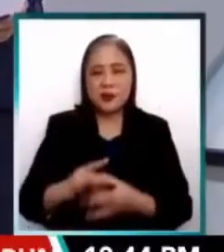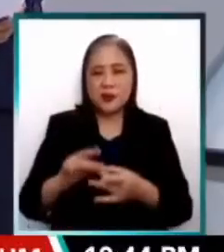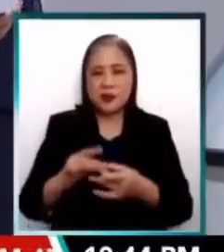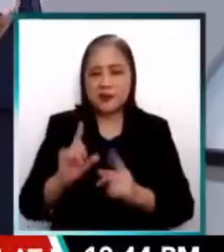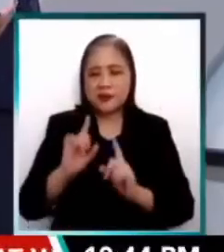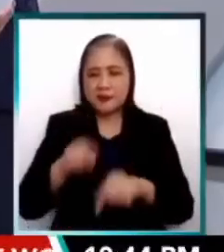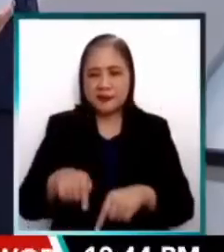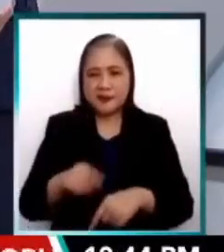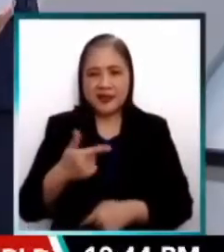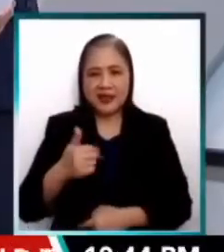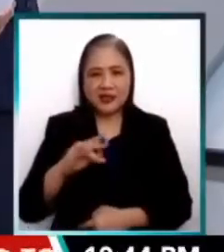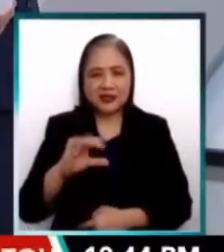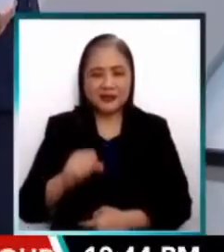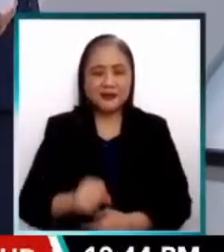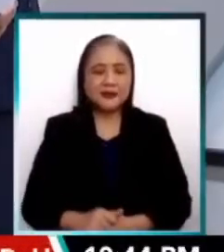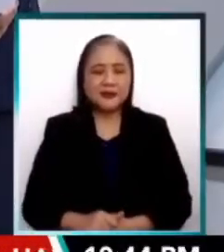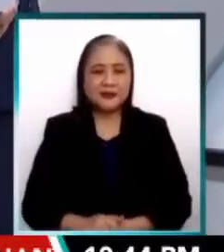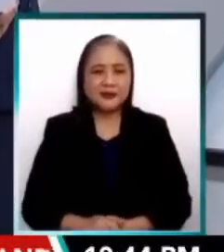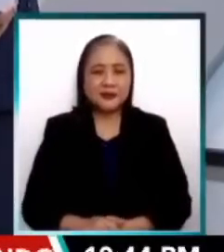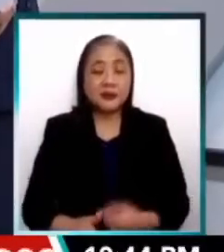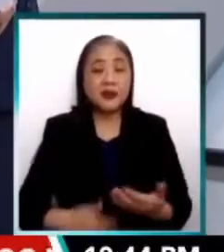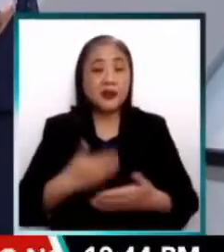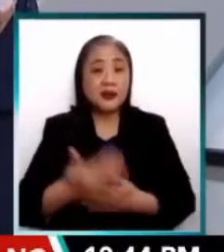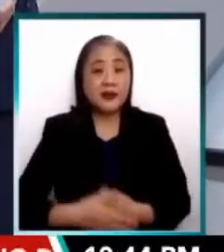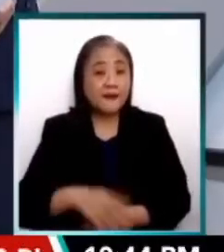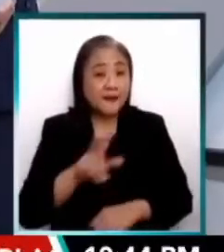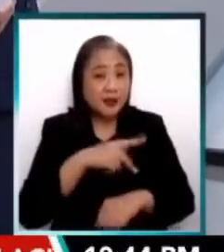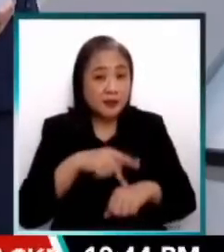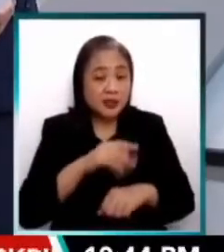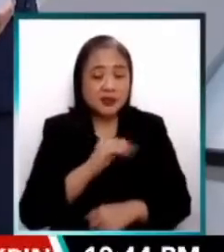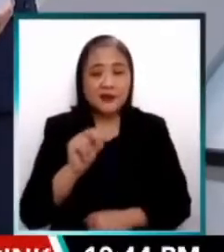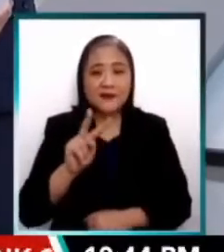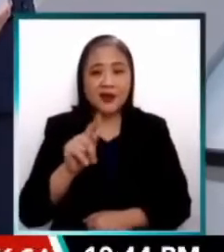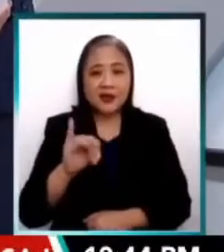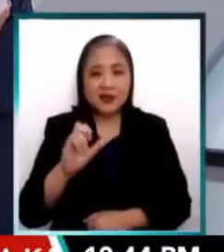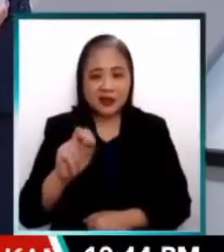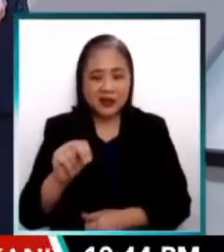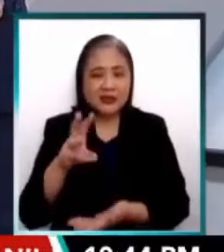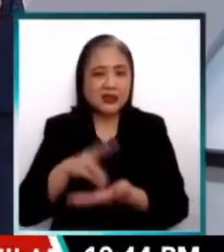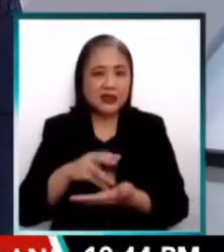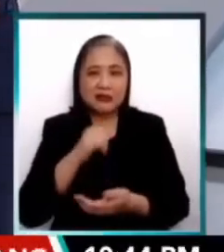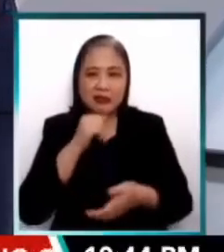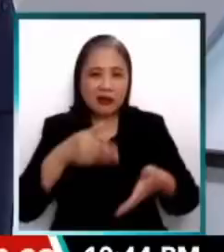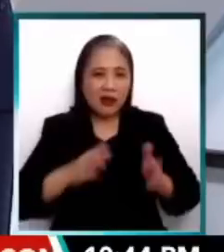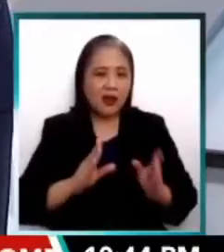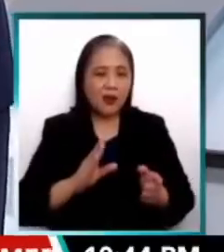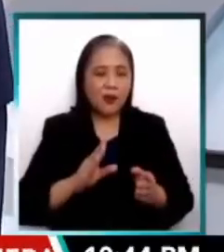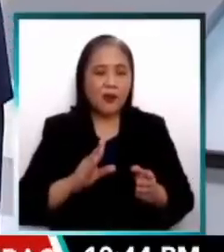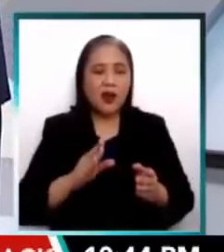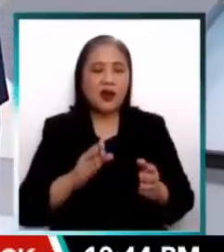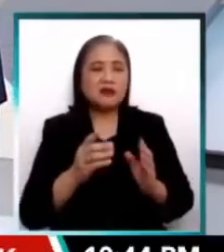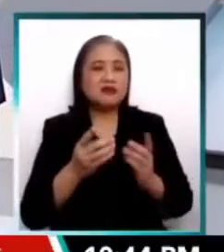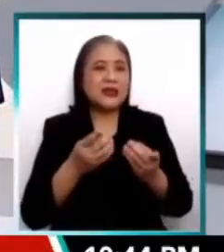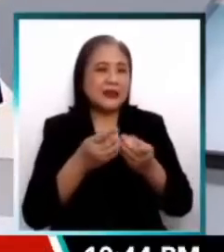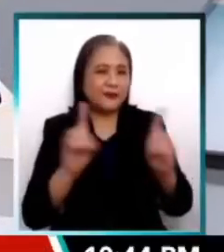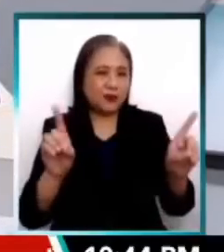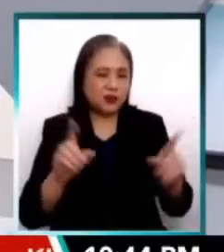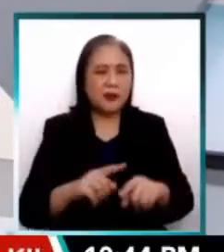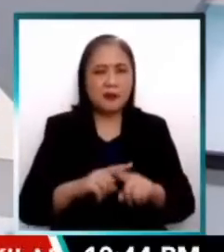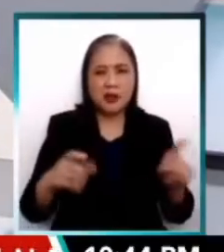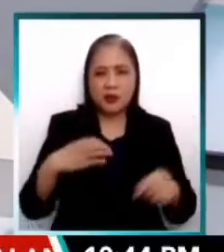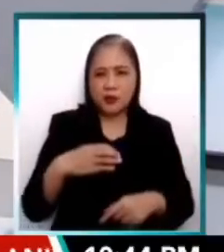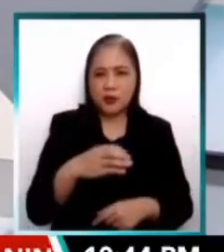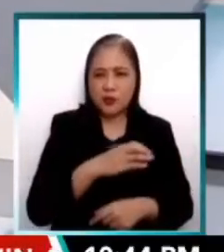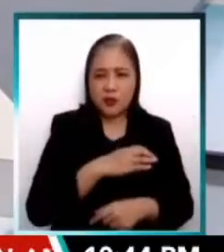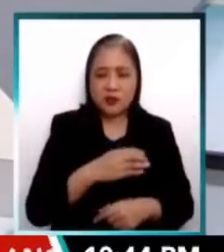Sa Pilipinas at Vatican City na lamang hindi pinapayagan ang divorce, pero gusto yung baguhin ng ilang mambabatas, kaya muli silang naghain